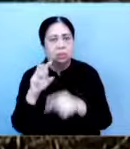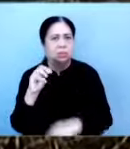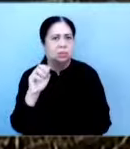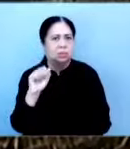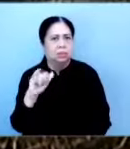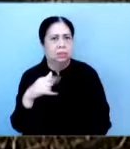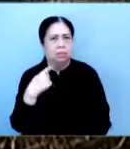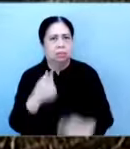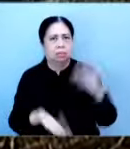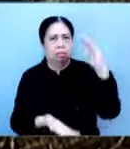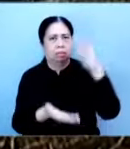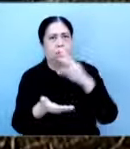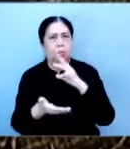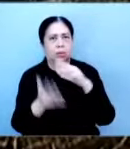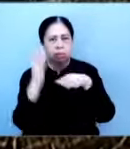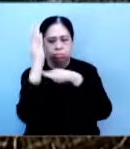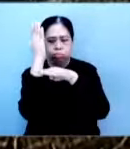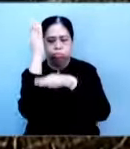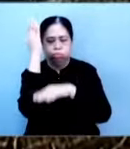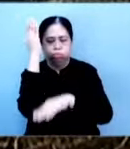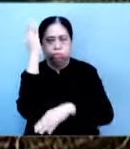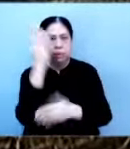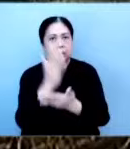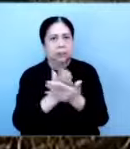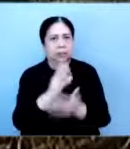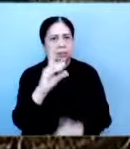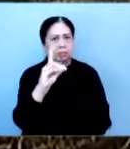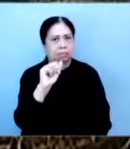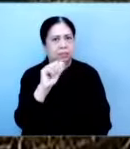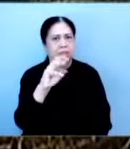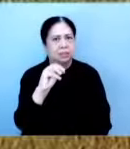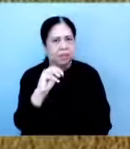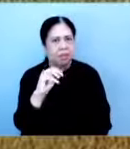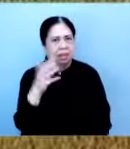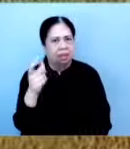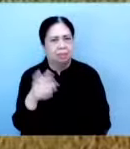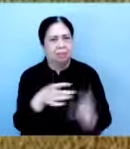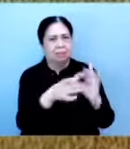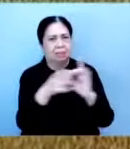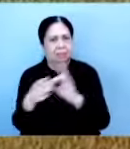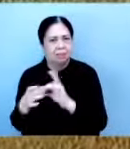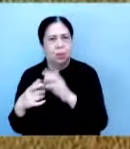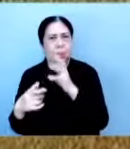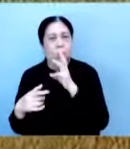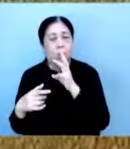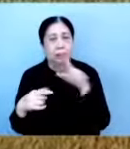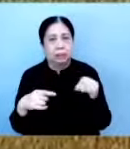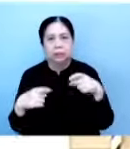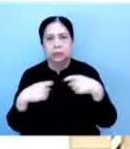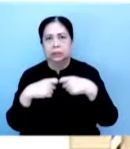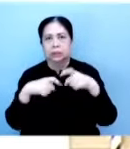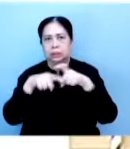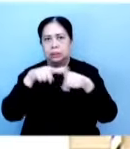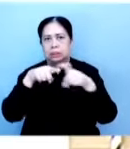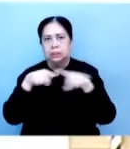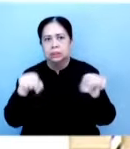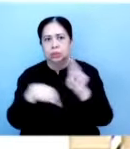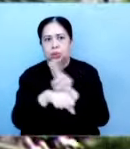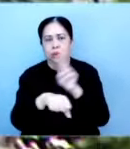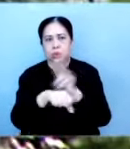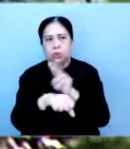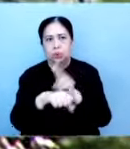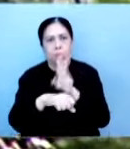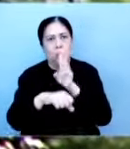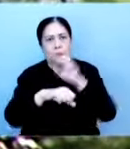pagbaba ng lebel ng tubig sa ilang dam na karugtong na mga hydroelectric power plants ito yung mga gumagamit ng agos ng